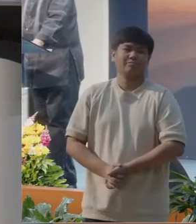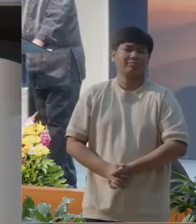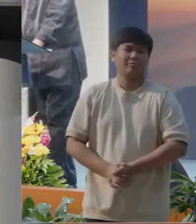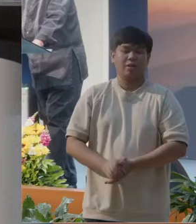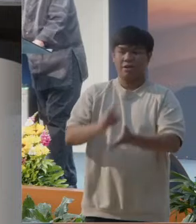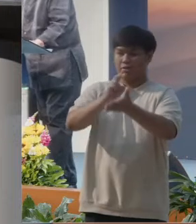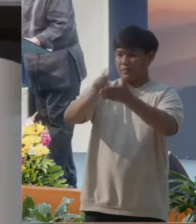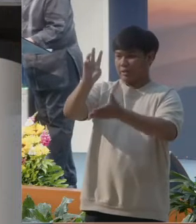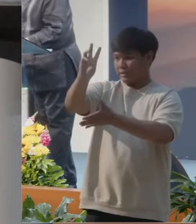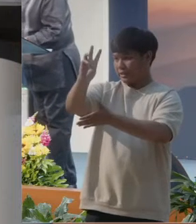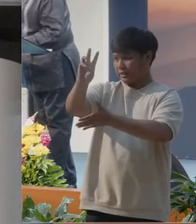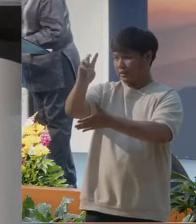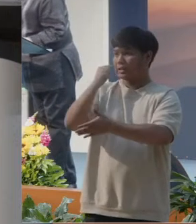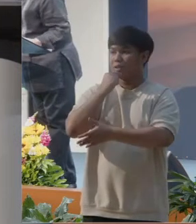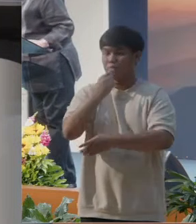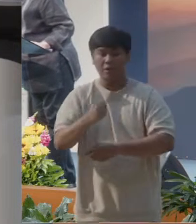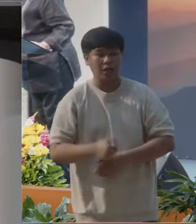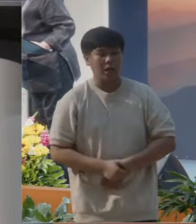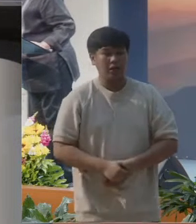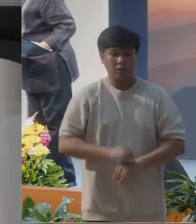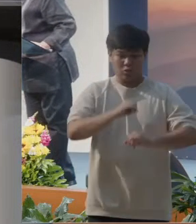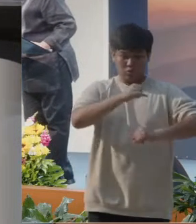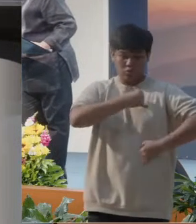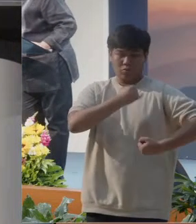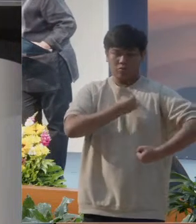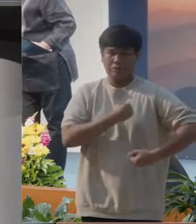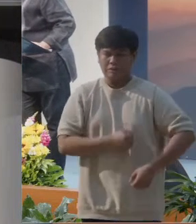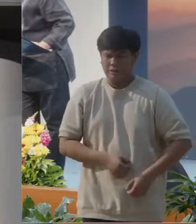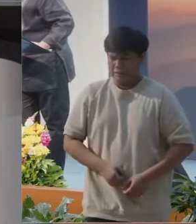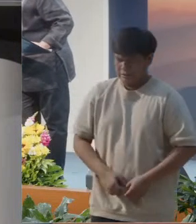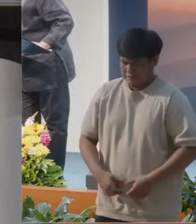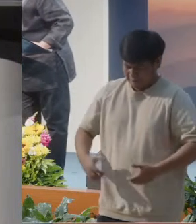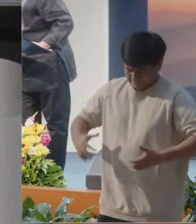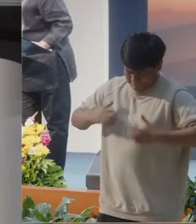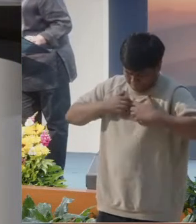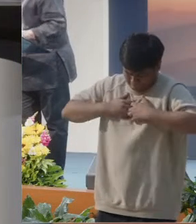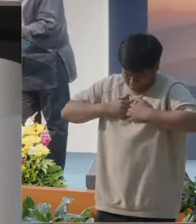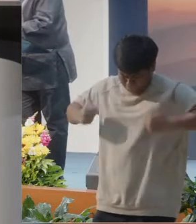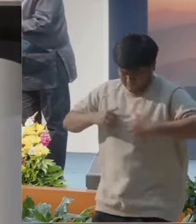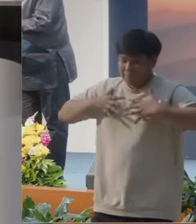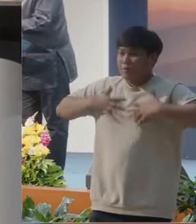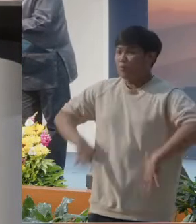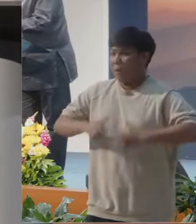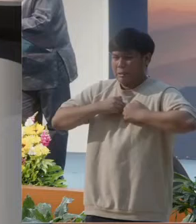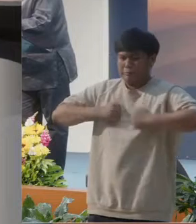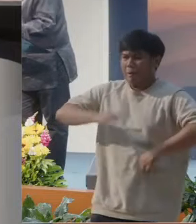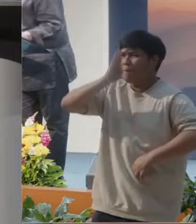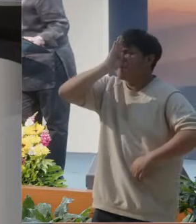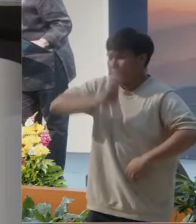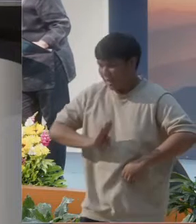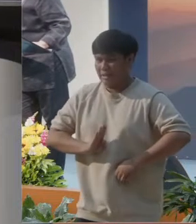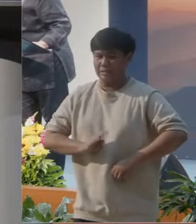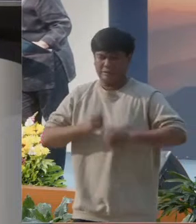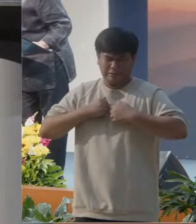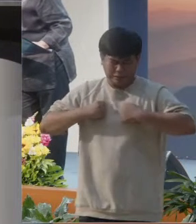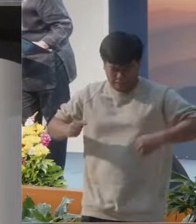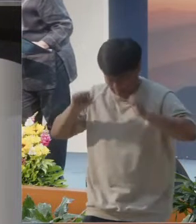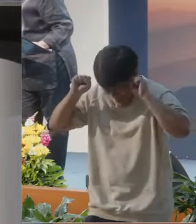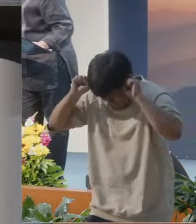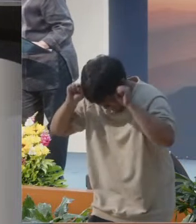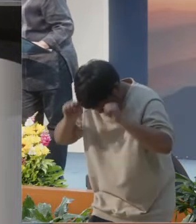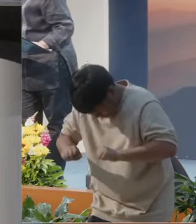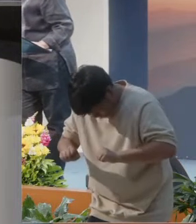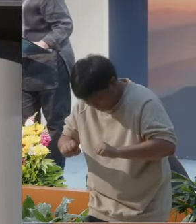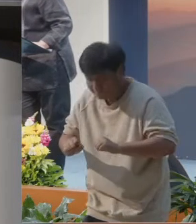Verse 6. Sabi nga ganon, then Joshua tore his clothes and fell on the earth on his face before the ark of the Lord until